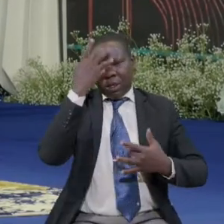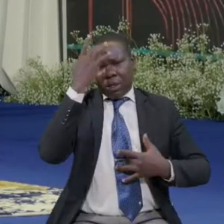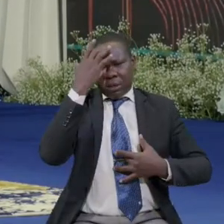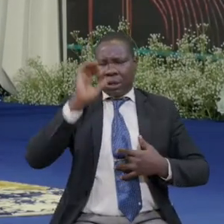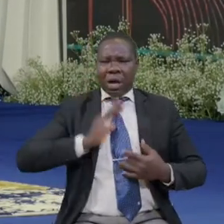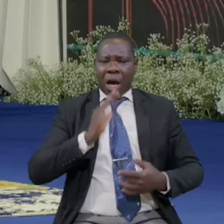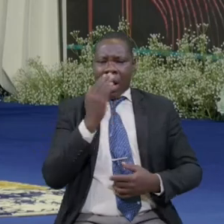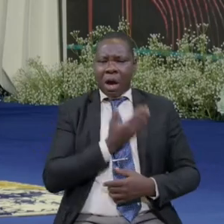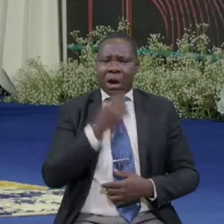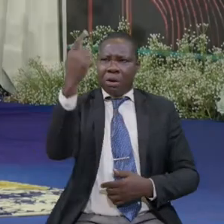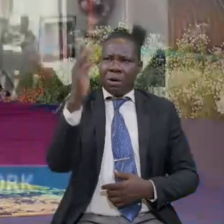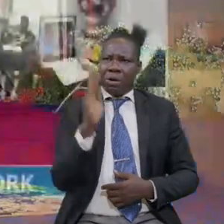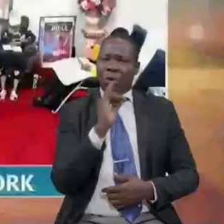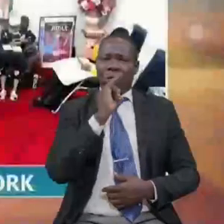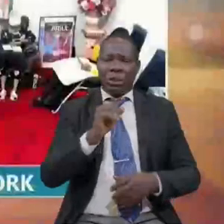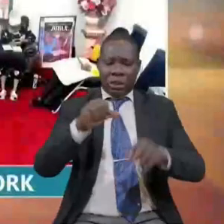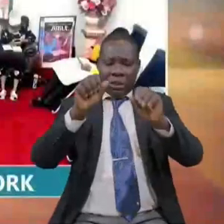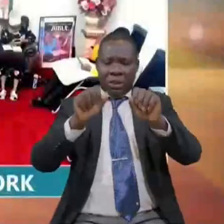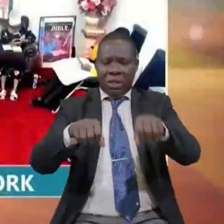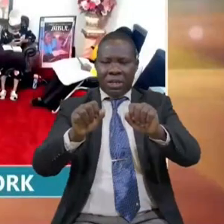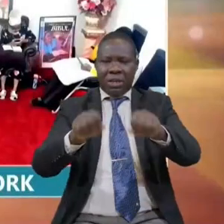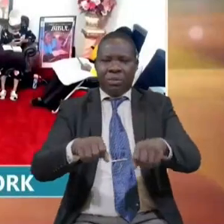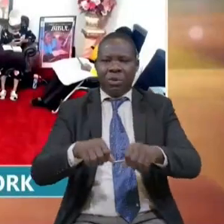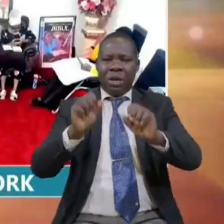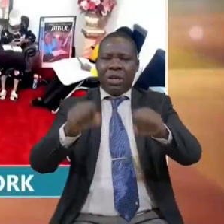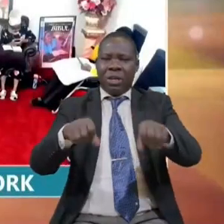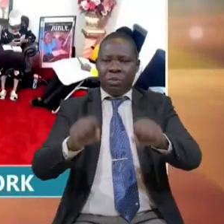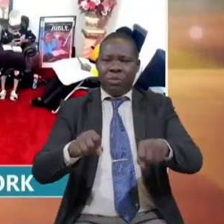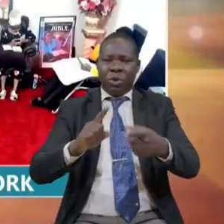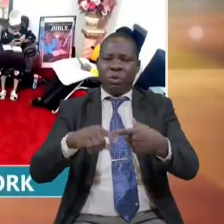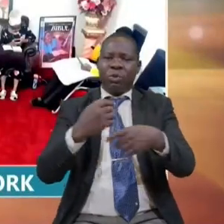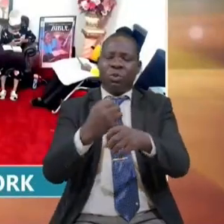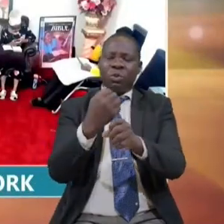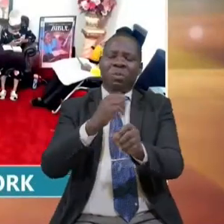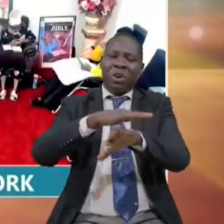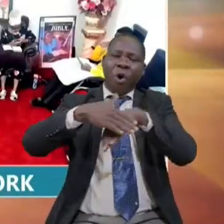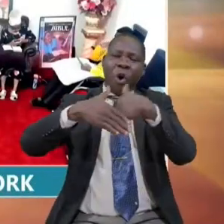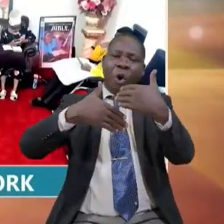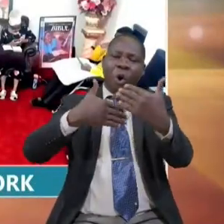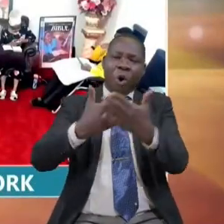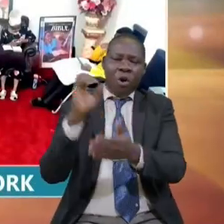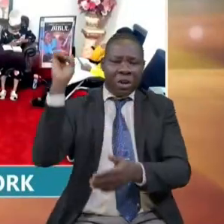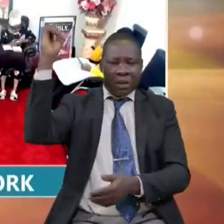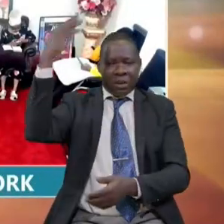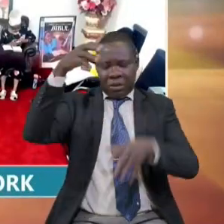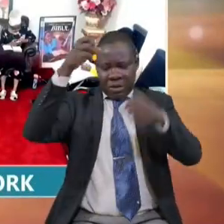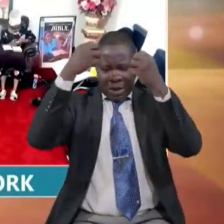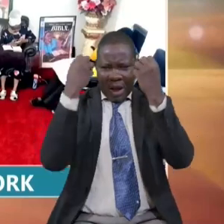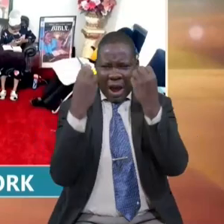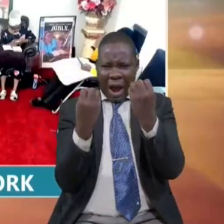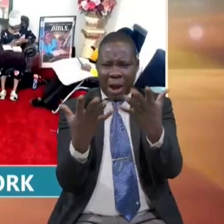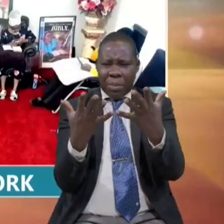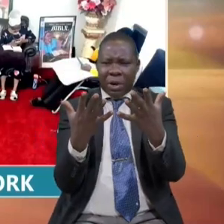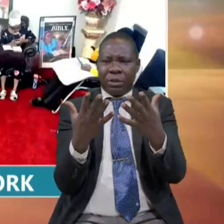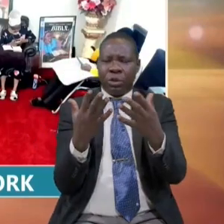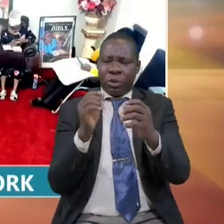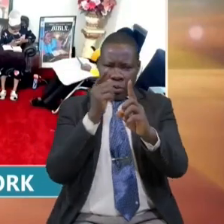notre Dieu est capable. Il peut vous combler de toutes sortes de